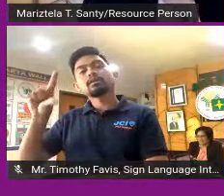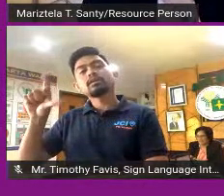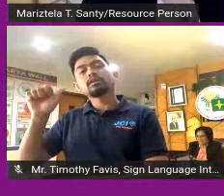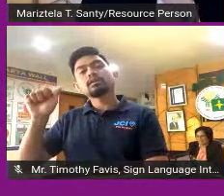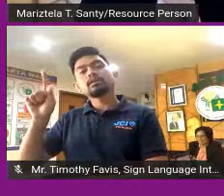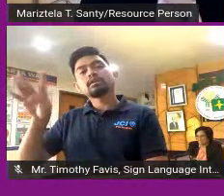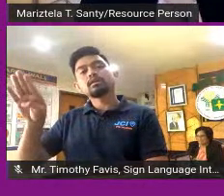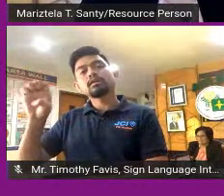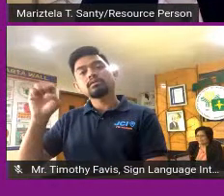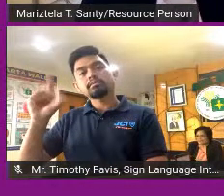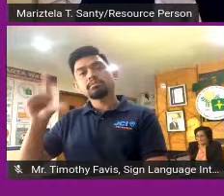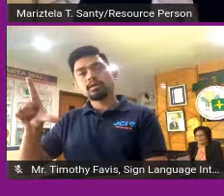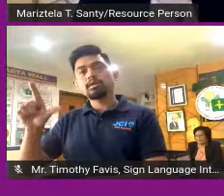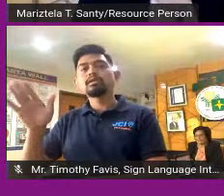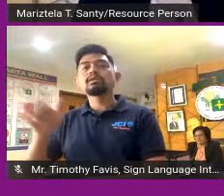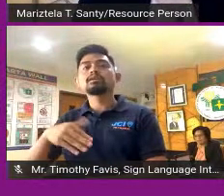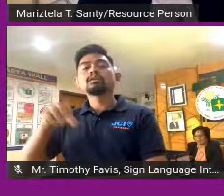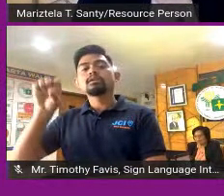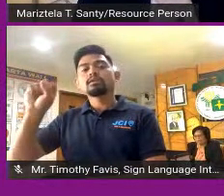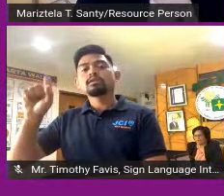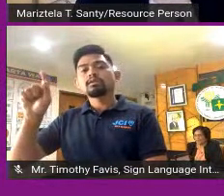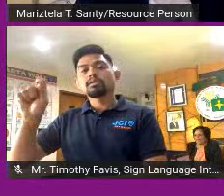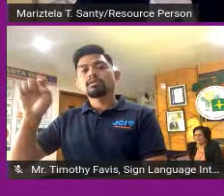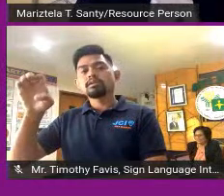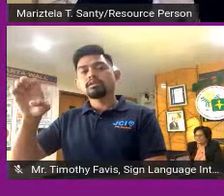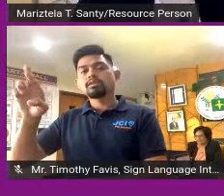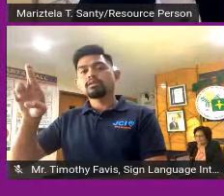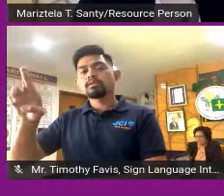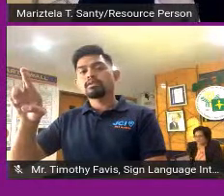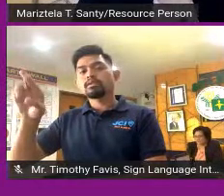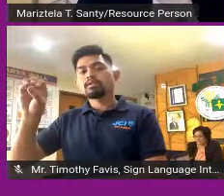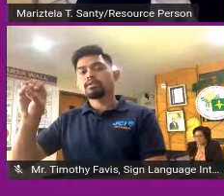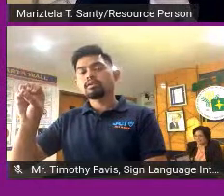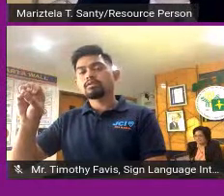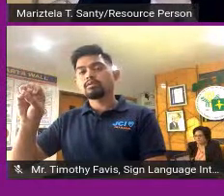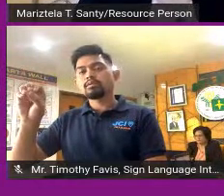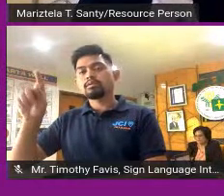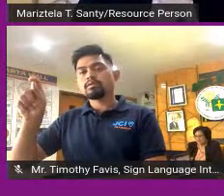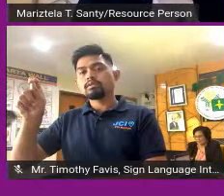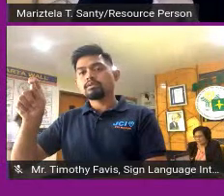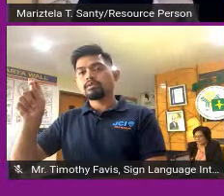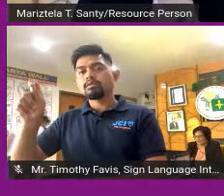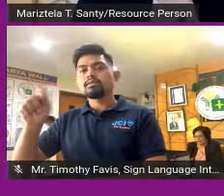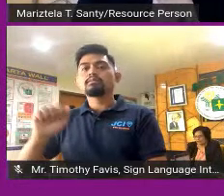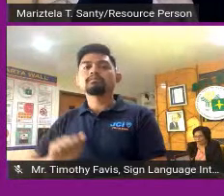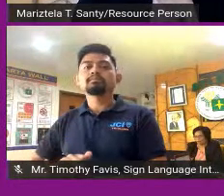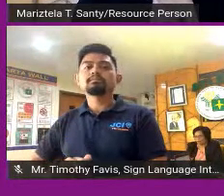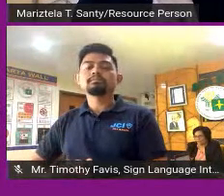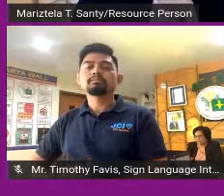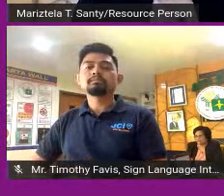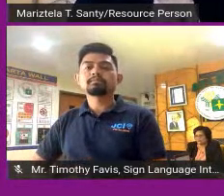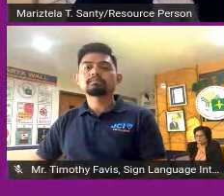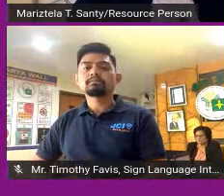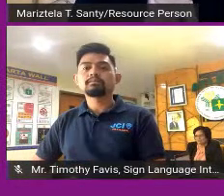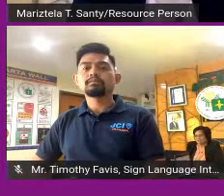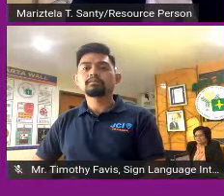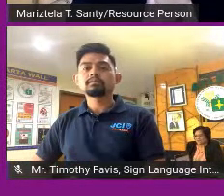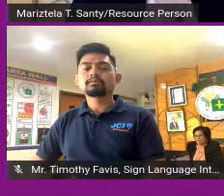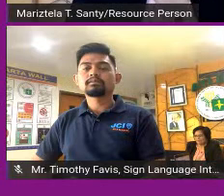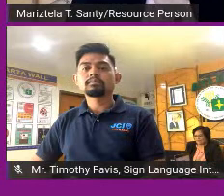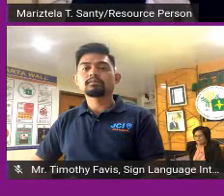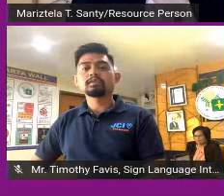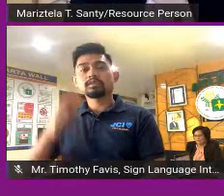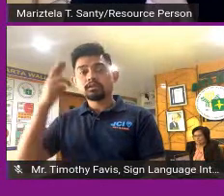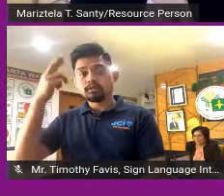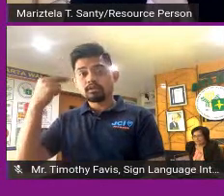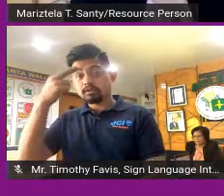Stereotyping. Such as, ini po ang mga child rearing, religion, occupations.